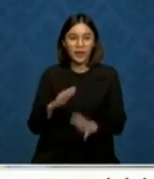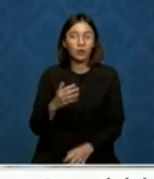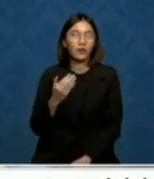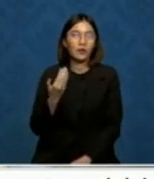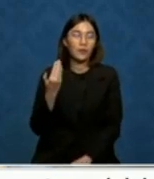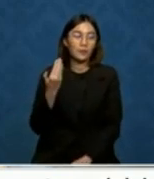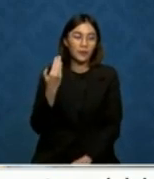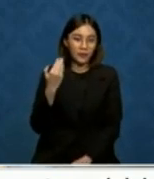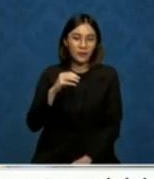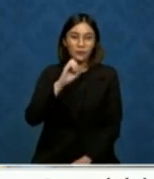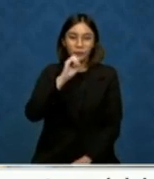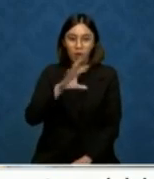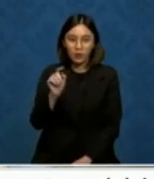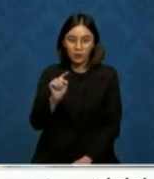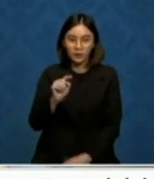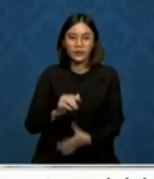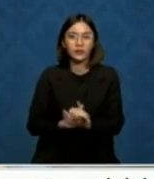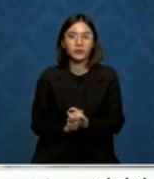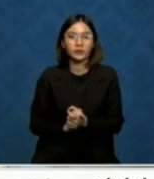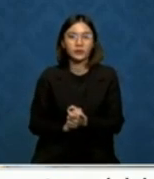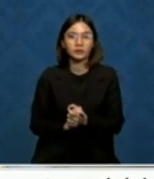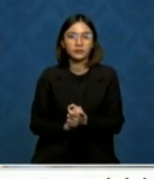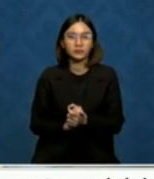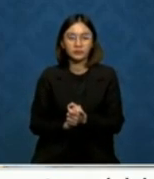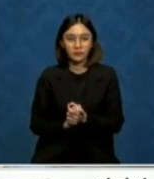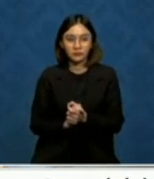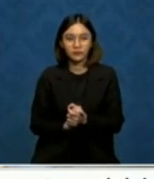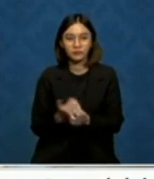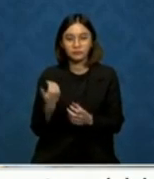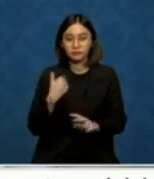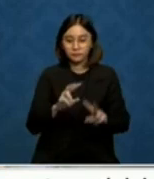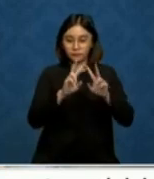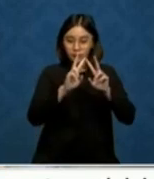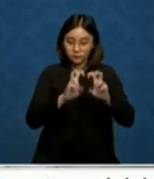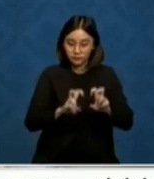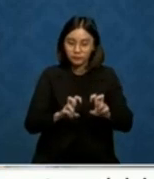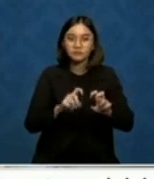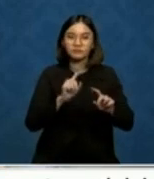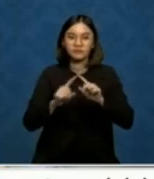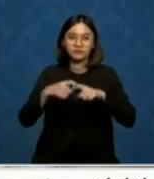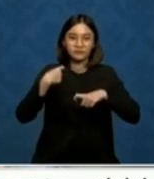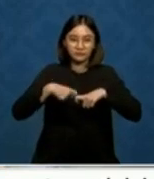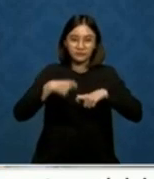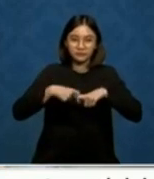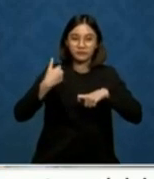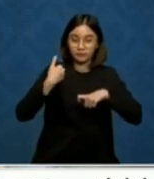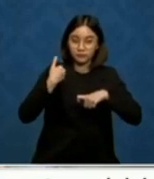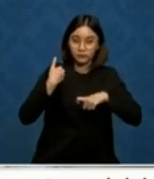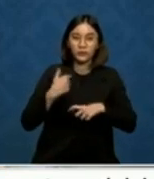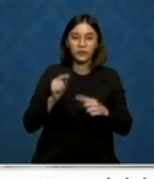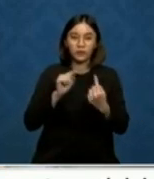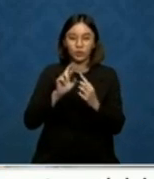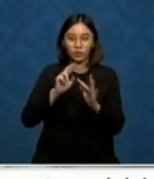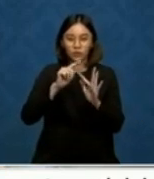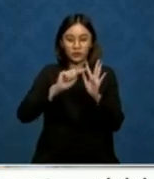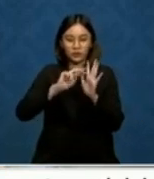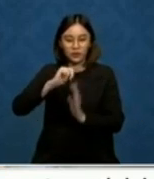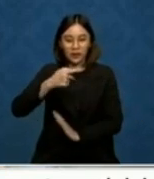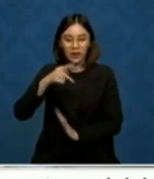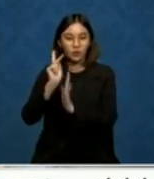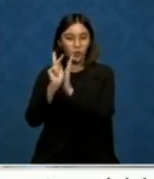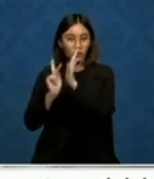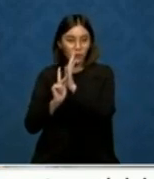ได้บอกไปแล้วนะครับว่าจริงๆเนี่ยก็มีการพิสูจน์นะครับค่อนข้างยากซึ่งร่างกฎหมายนะ